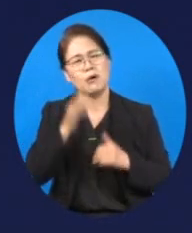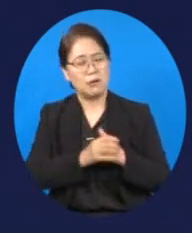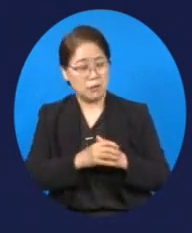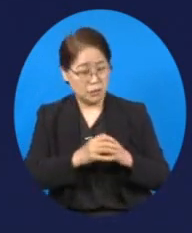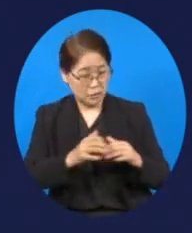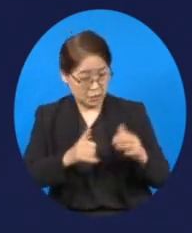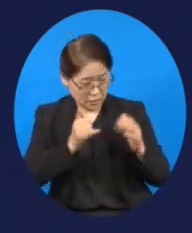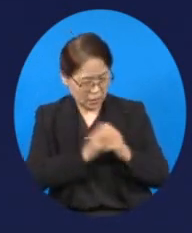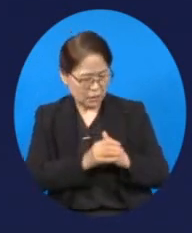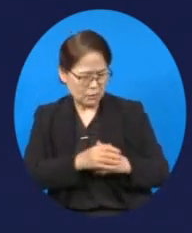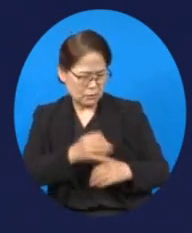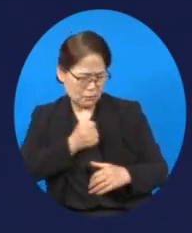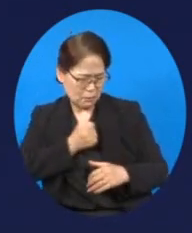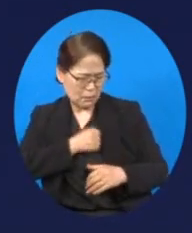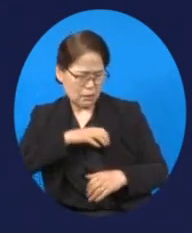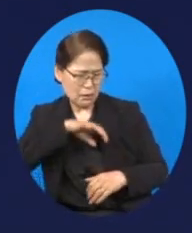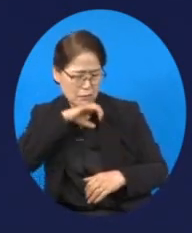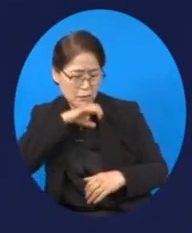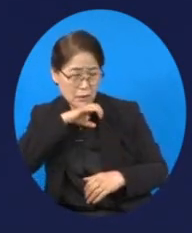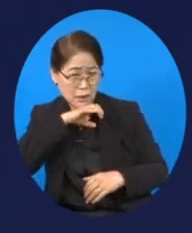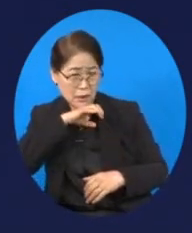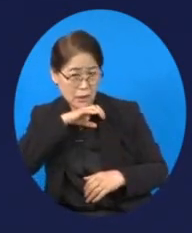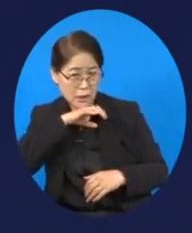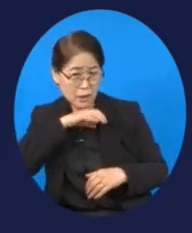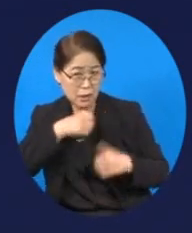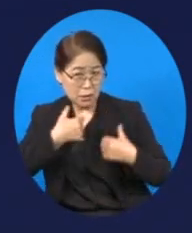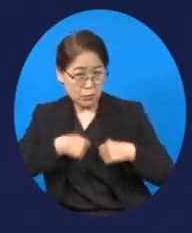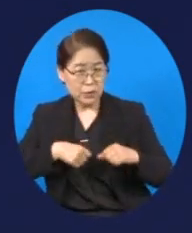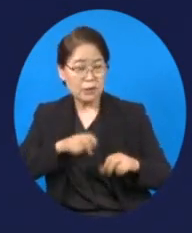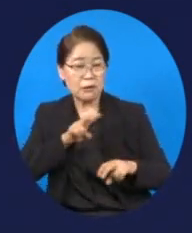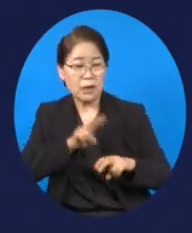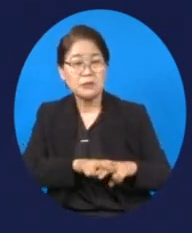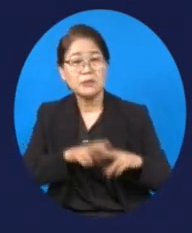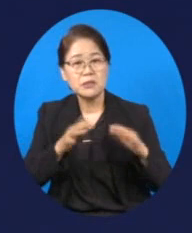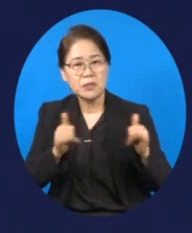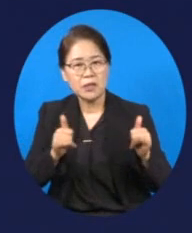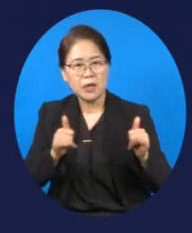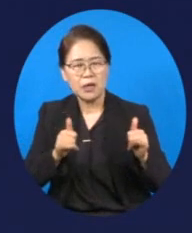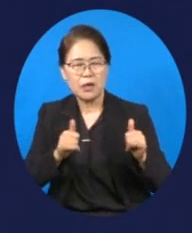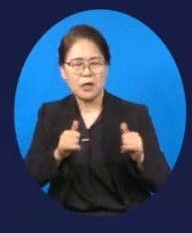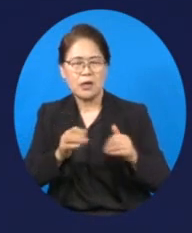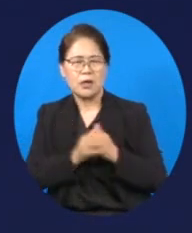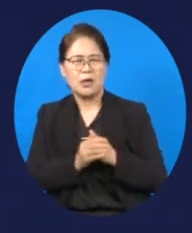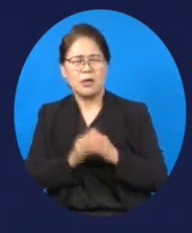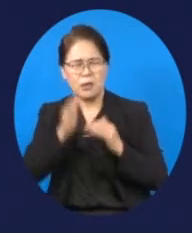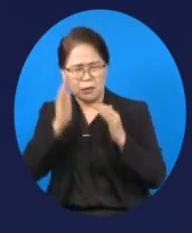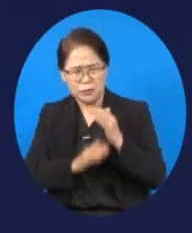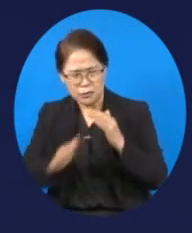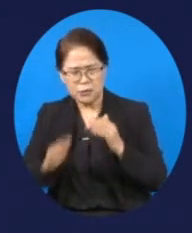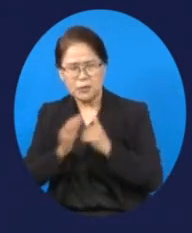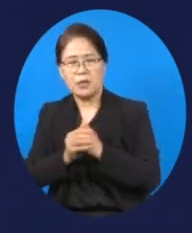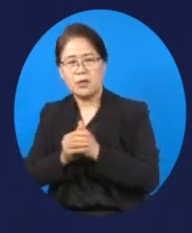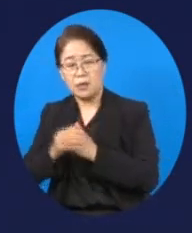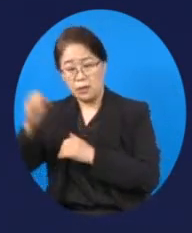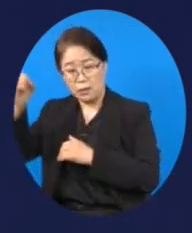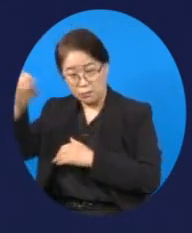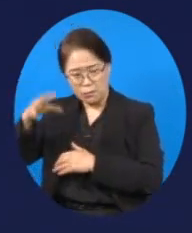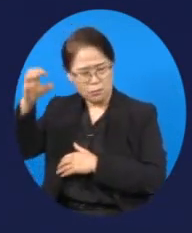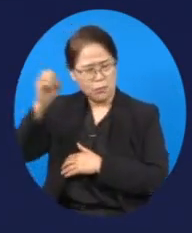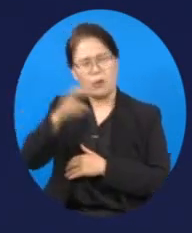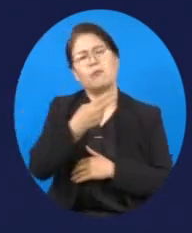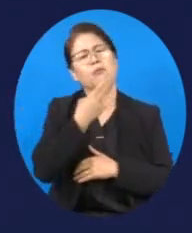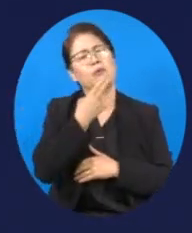탄식하고 절망의 자리에 앉아 있는 사람은요 절대로 빛을 발할 수가 없습니다 여러분